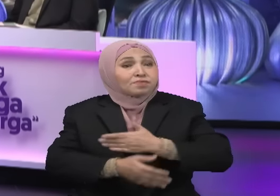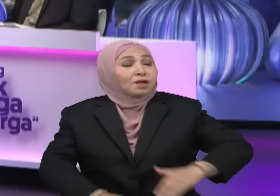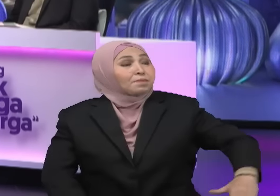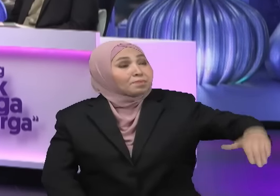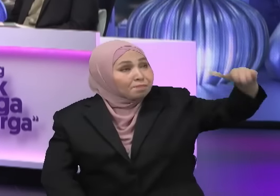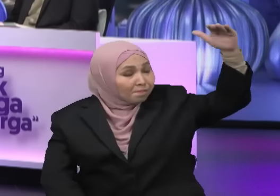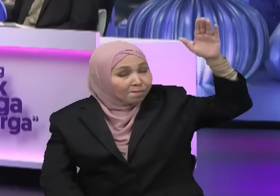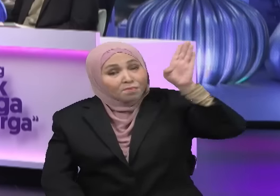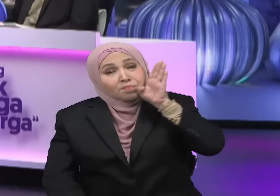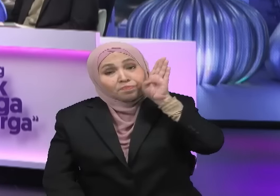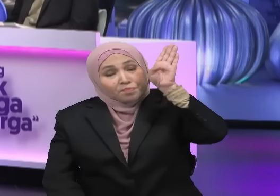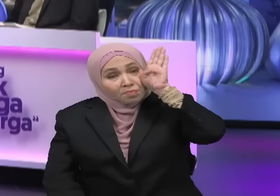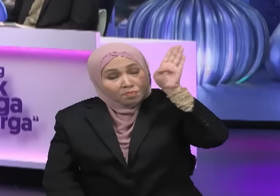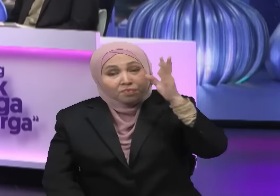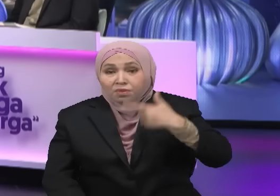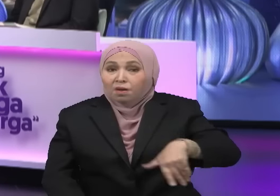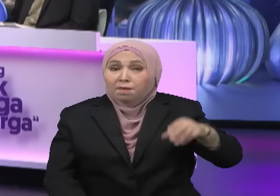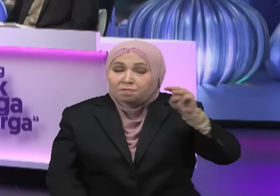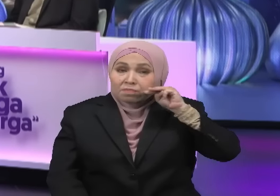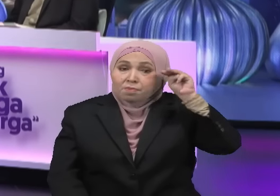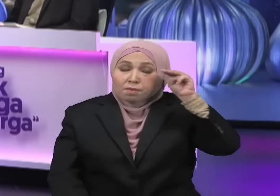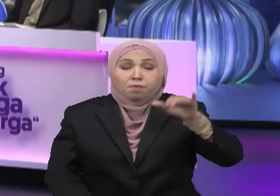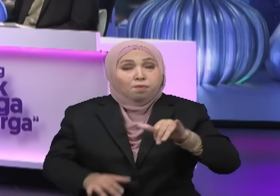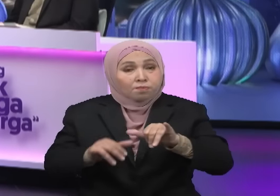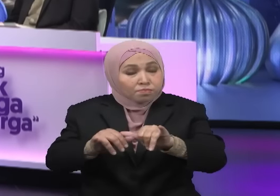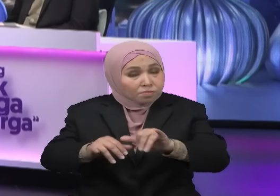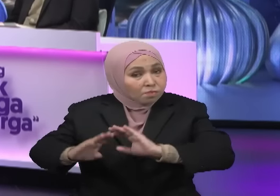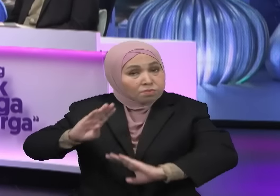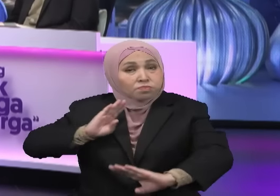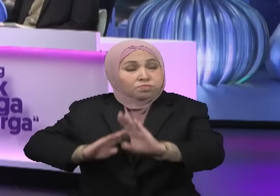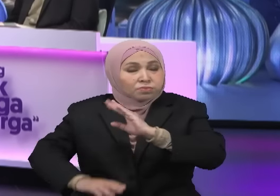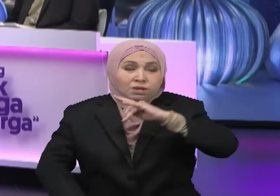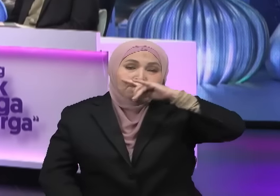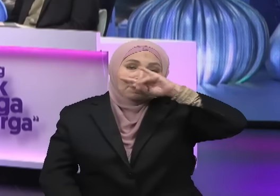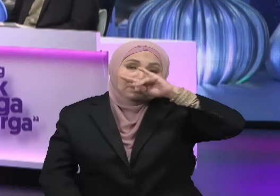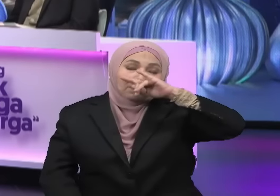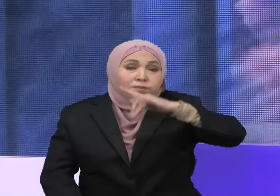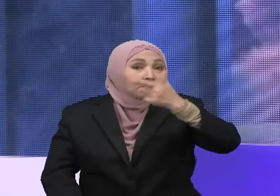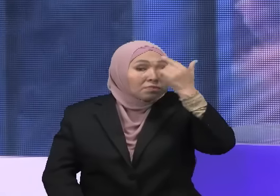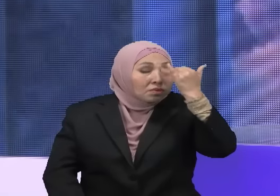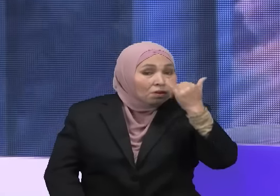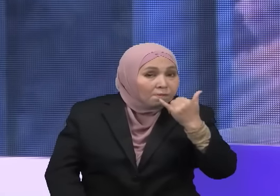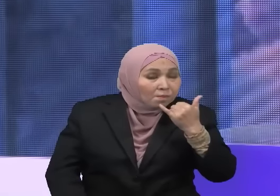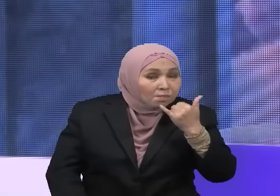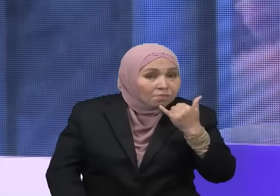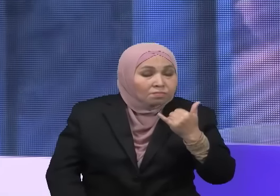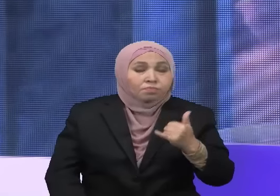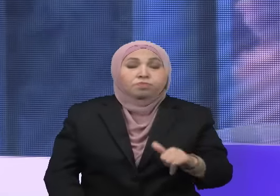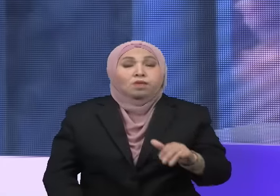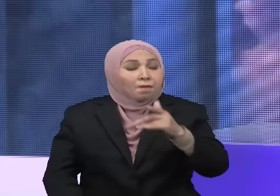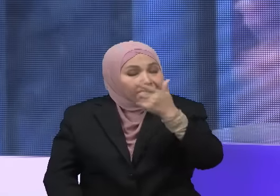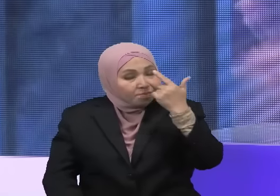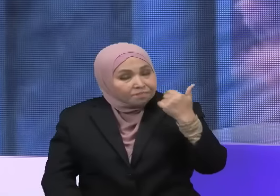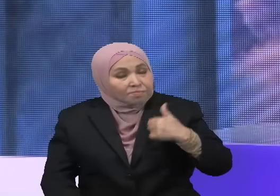pun baligh, yang sudah pun dah matang tapi masih lagi berperangai budak-budak disebabkan walakinna